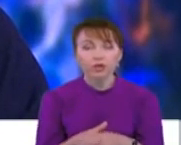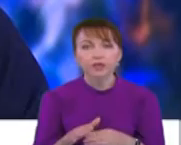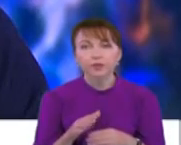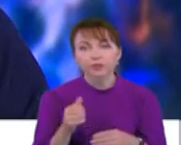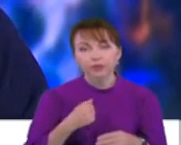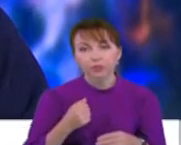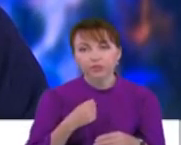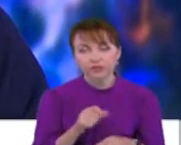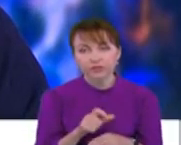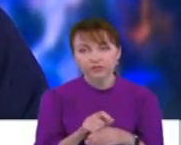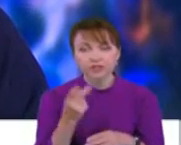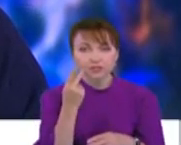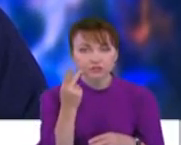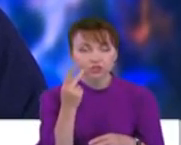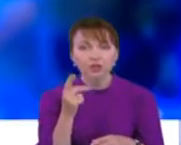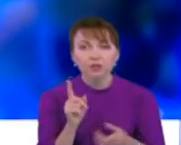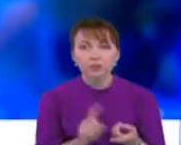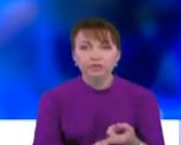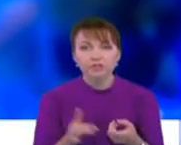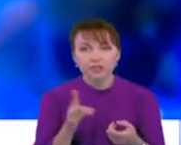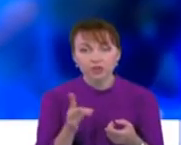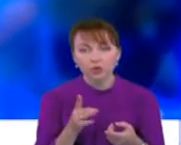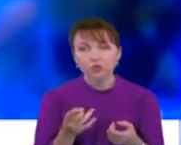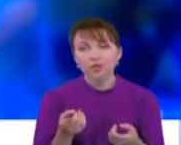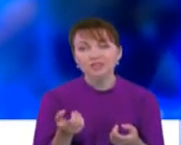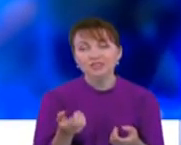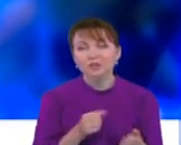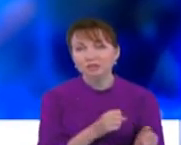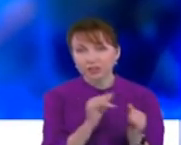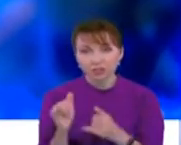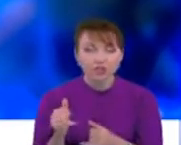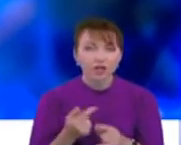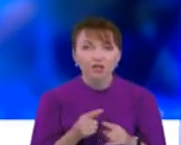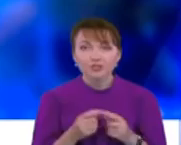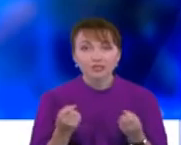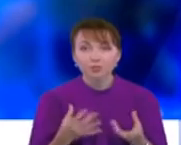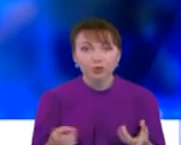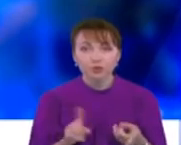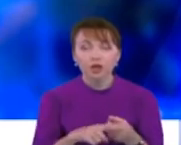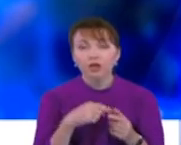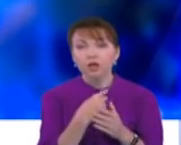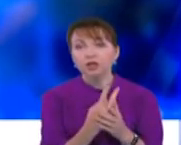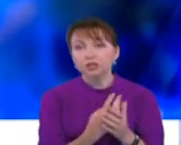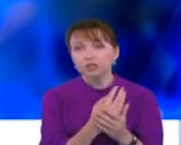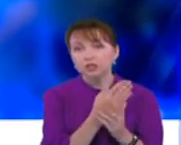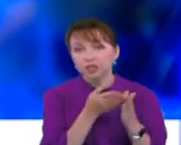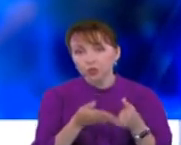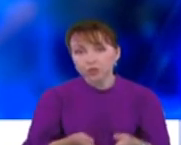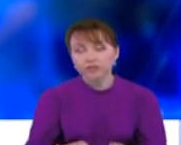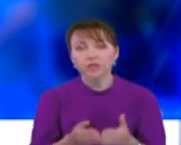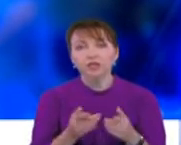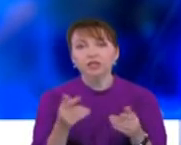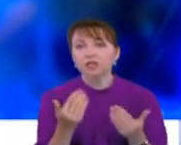воно завжди прив'язується до регіонів, до забезпечення і таке інше. Це не просто так занурився і тебе немає.